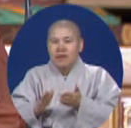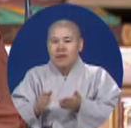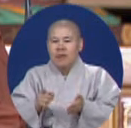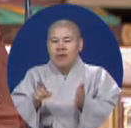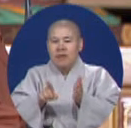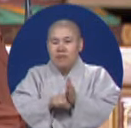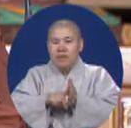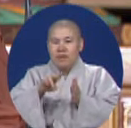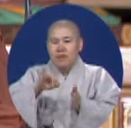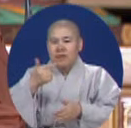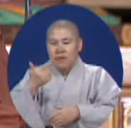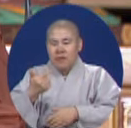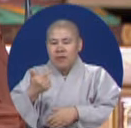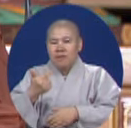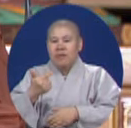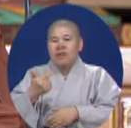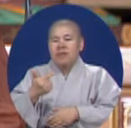신심.